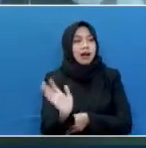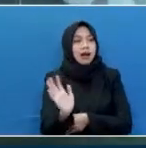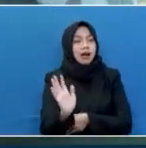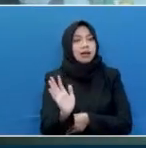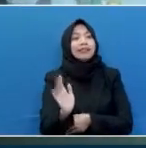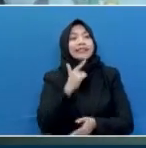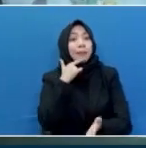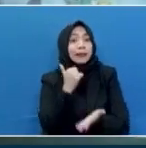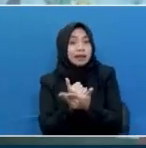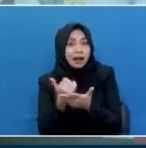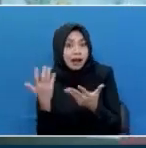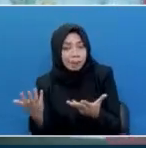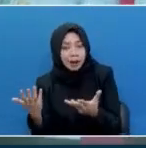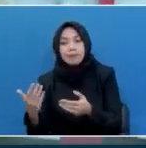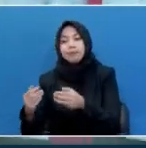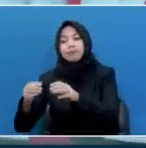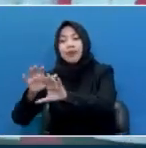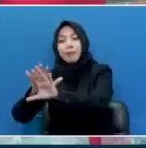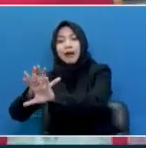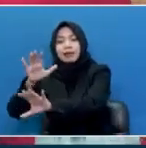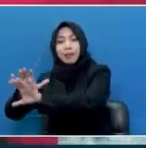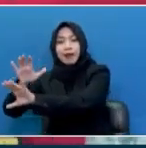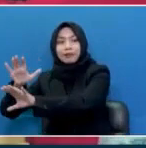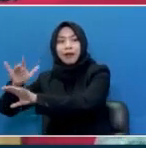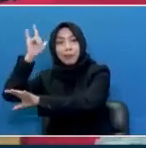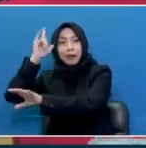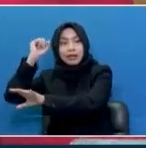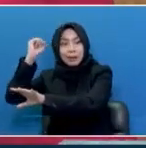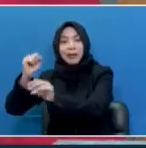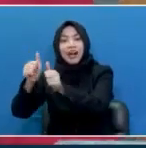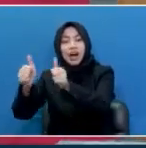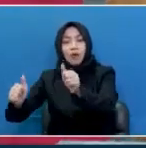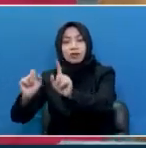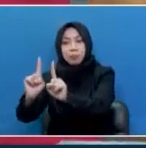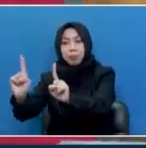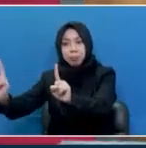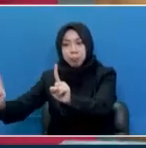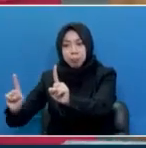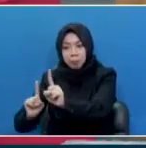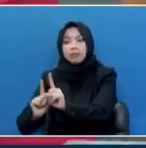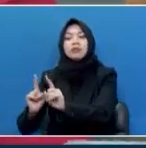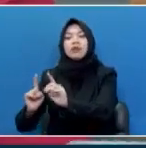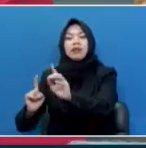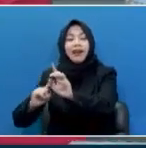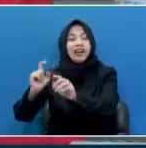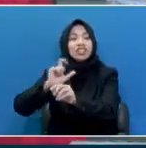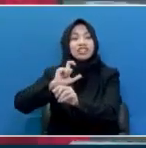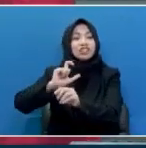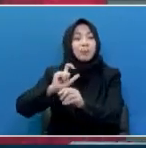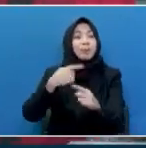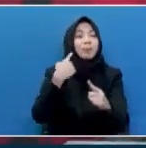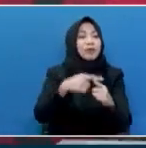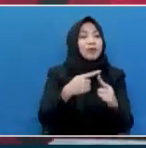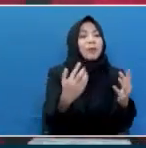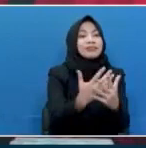erat antara kader dan Partai perjuangan serta ee pasangan yang diusung oleh perjuangan dengan rakyat